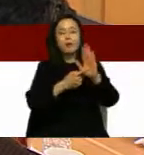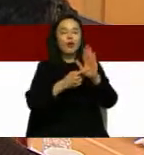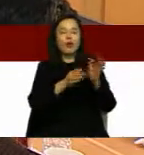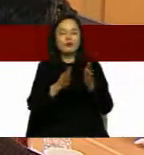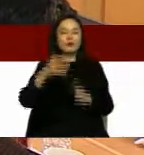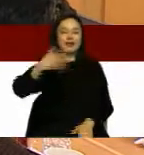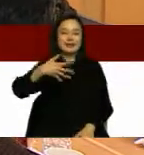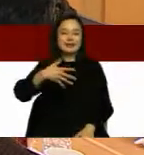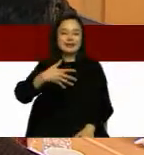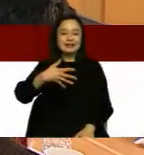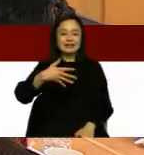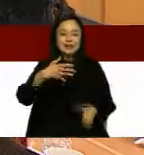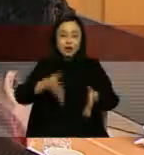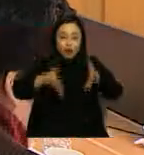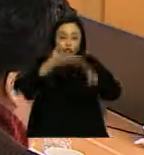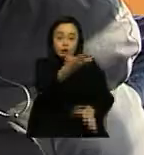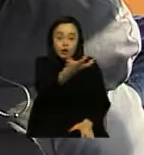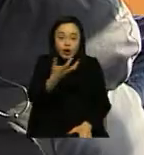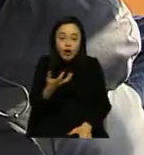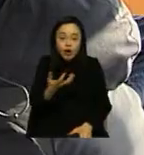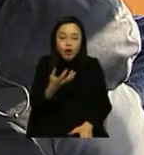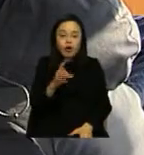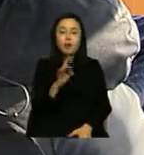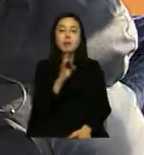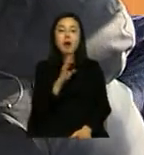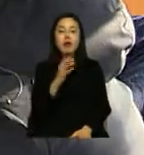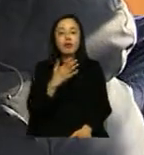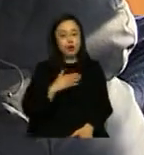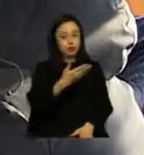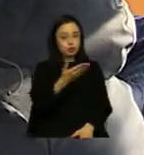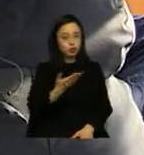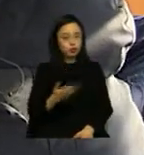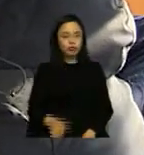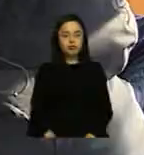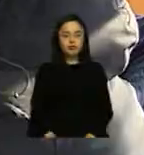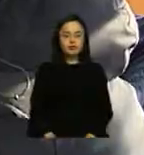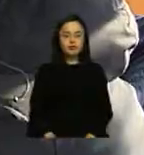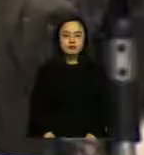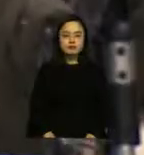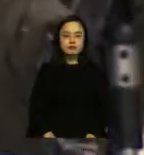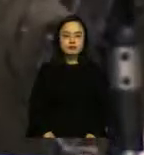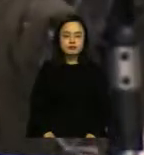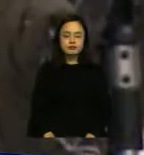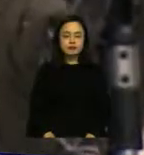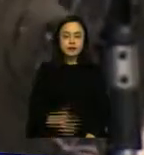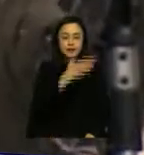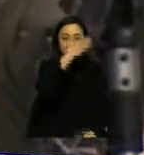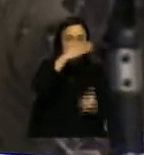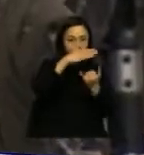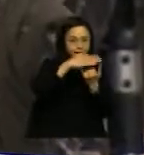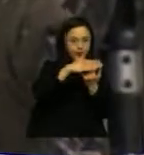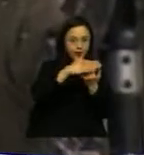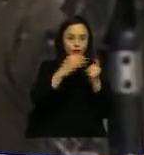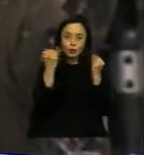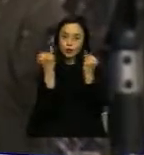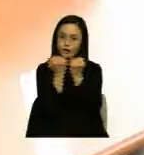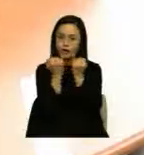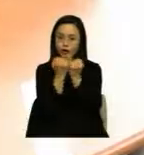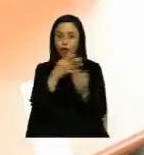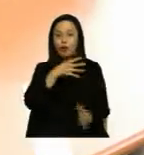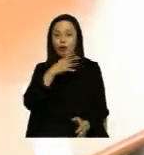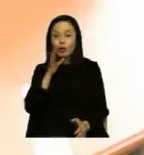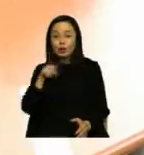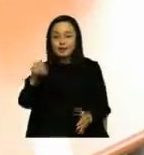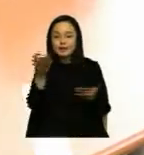약속은 했다. 이렇게 얘기를 하는데 고양시의 청년, 여성, 어르신 일자리를 종합 관리할 컨트롤타워